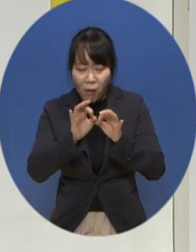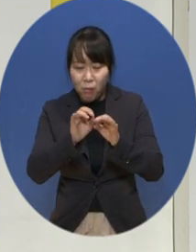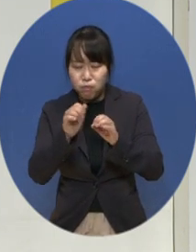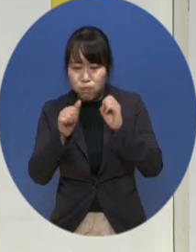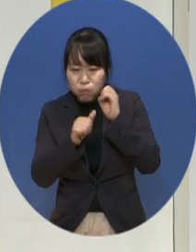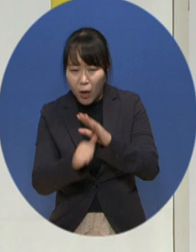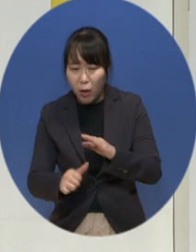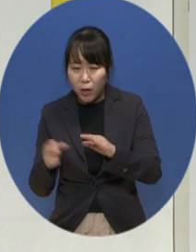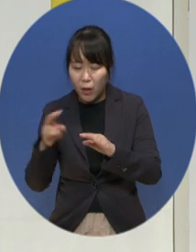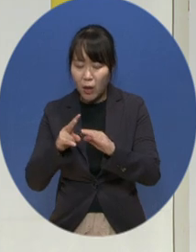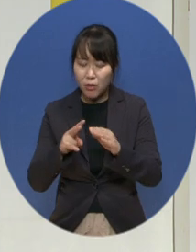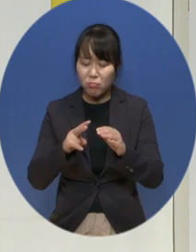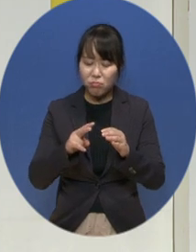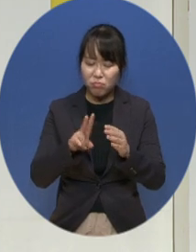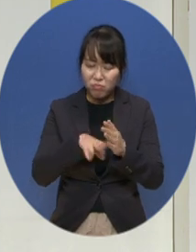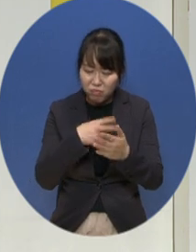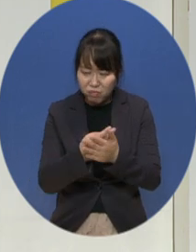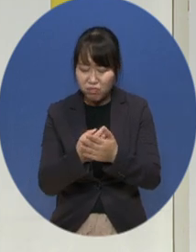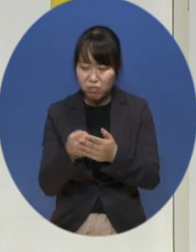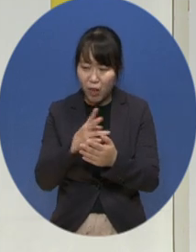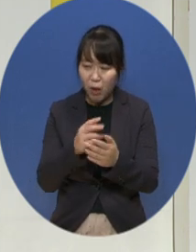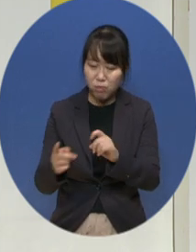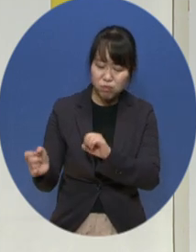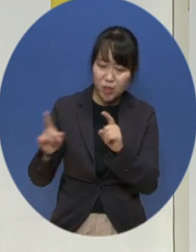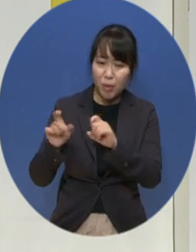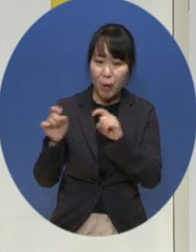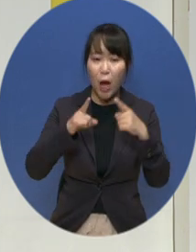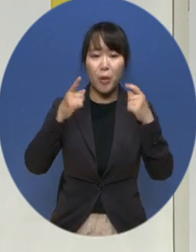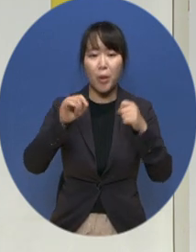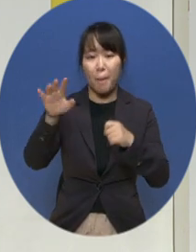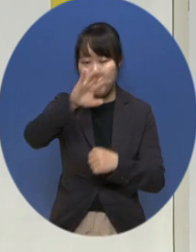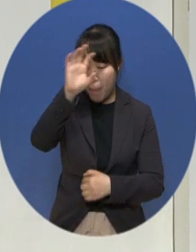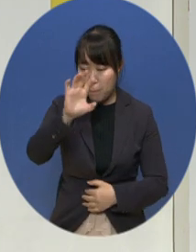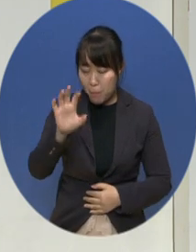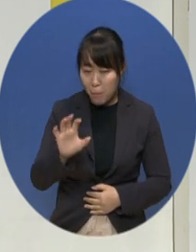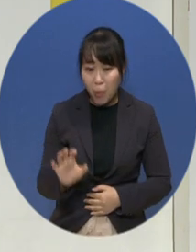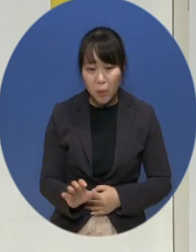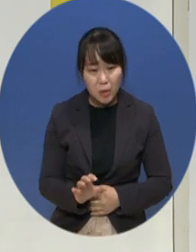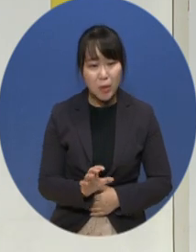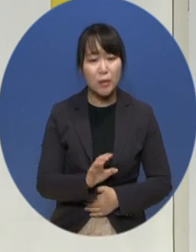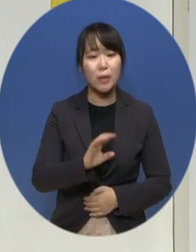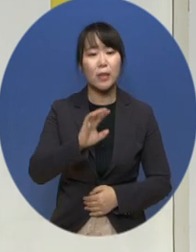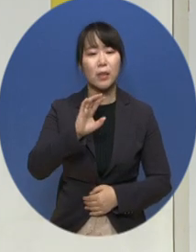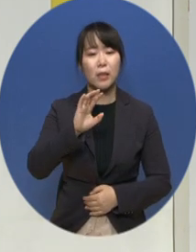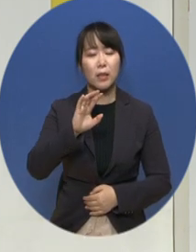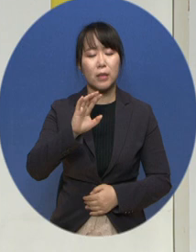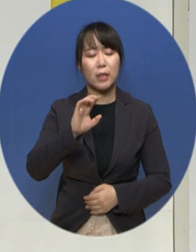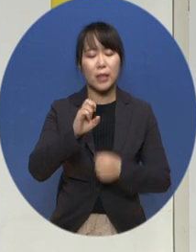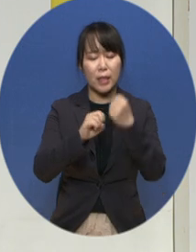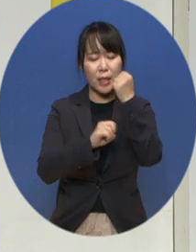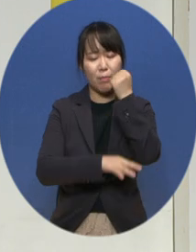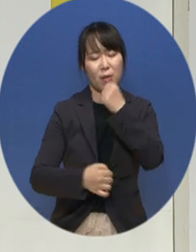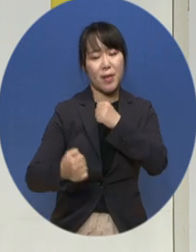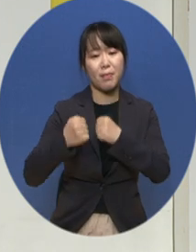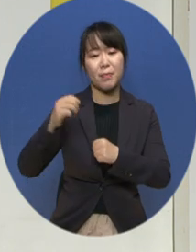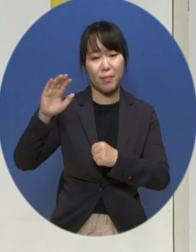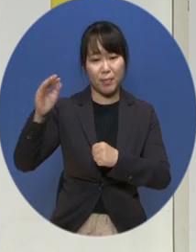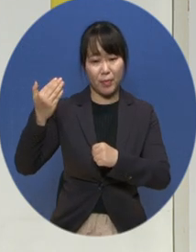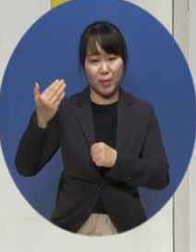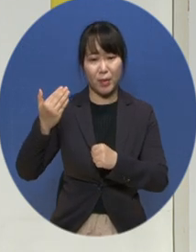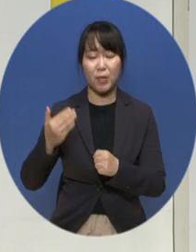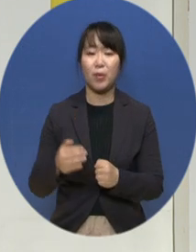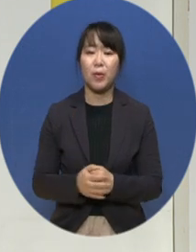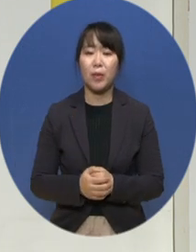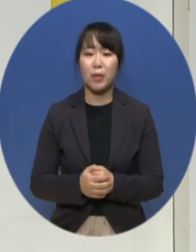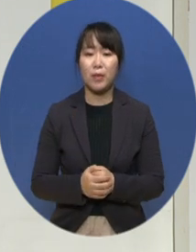다시 일어나고 쓰러지고 다시 오라고 하는 걸 반복하면서 예 그게 자양분이 되거든요 네가 없는 자양분이 되고